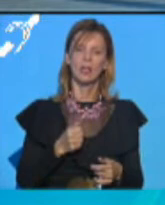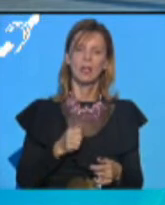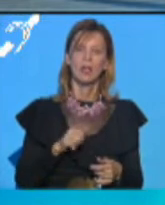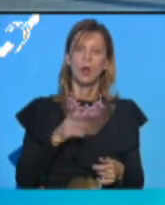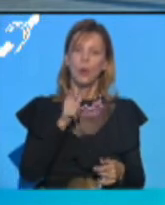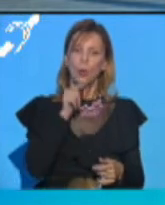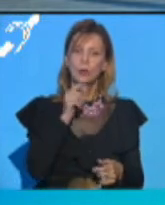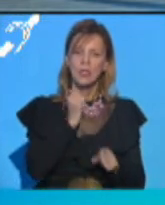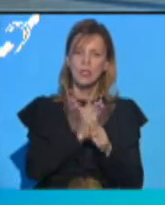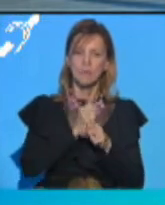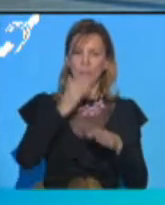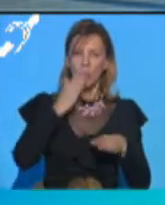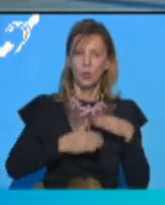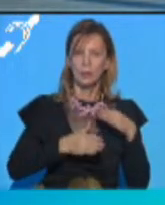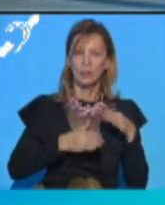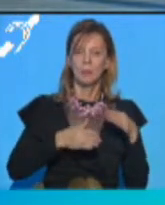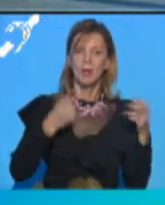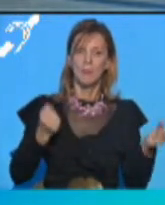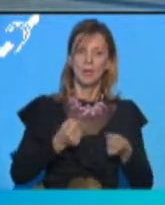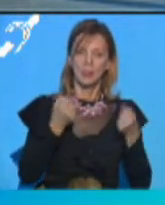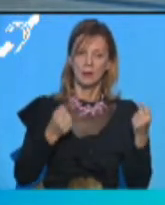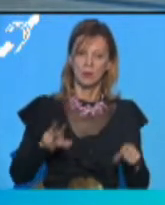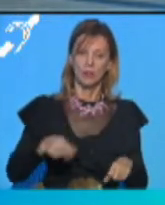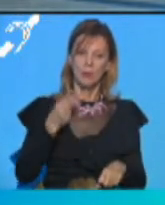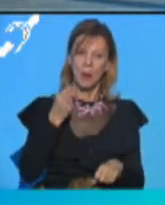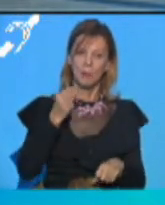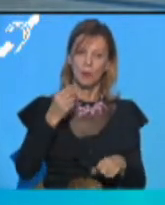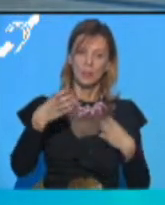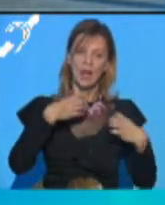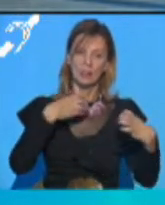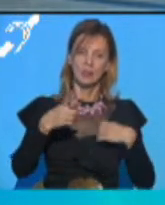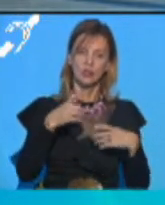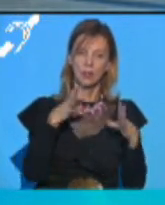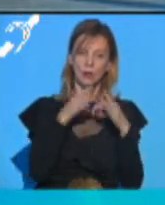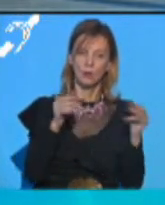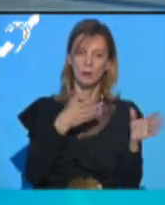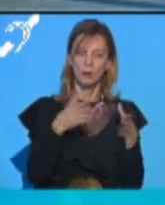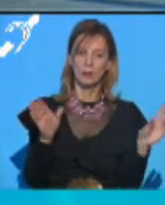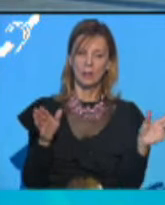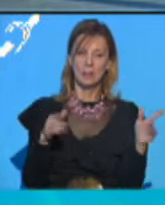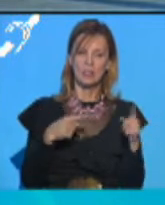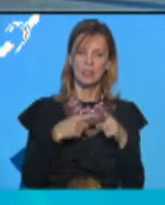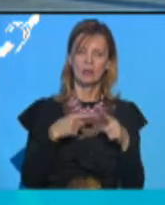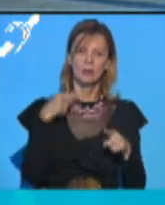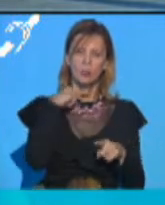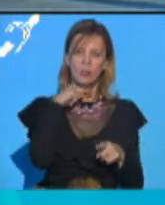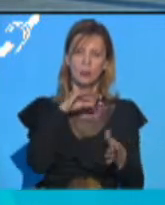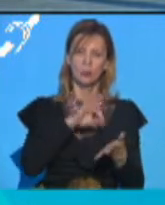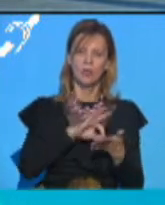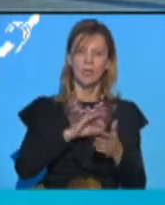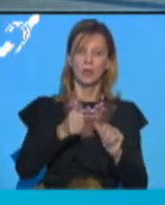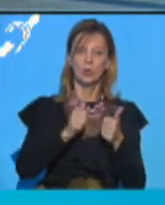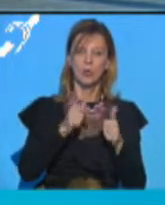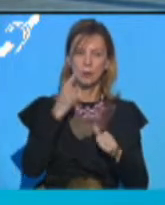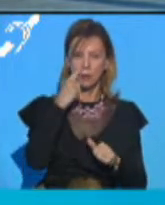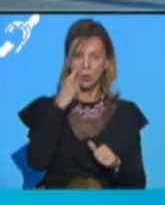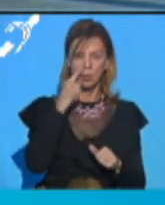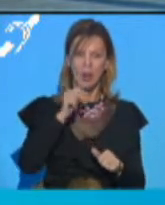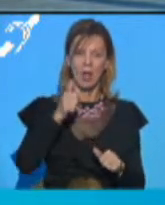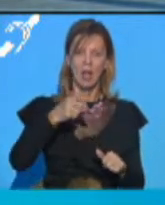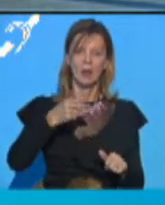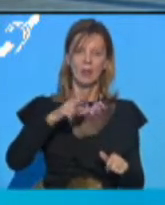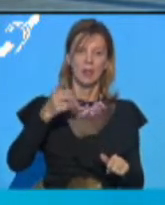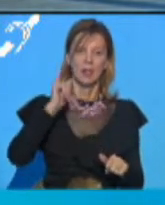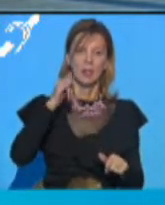Viteazul, unde se fac ultimele finisaje. Cei mai buni artiști din România vor deschide târgul de Crăciun pe 11 noiembrie. Andra,